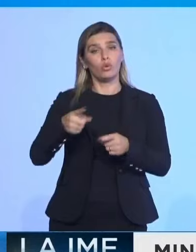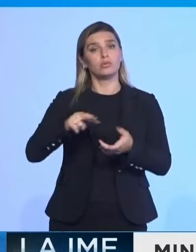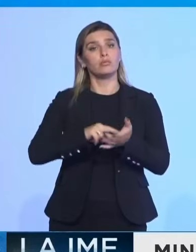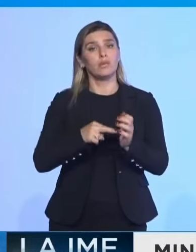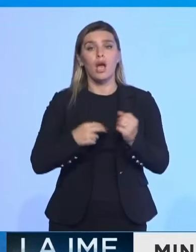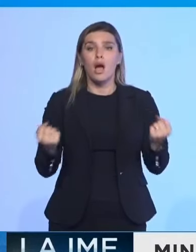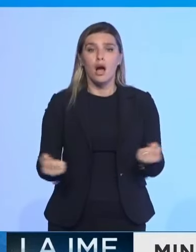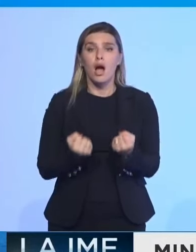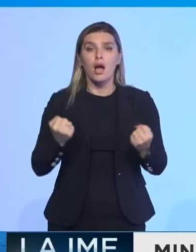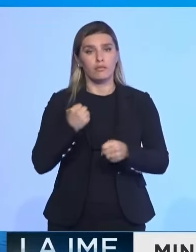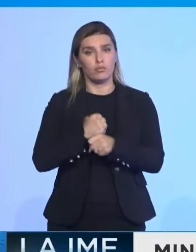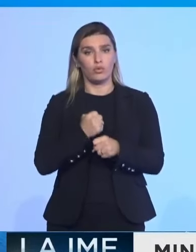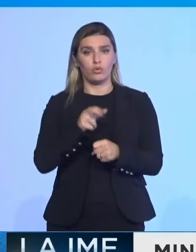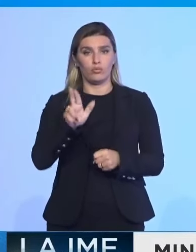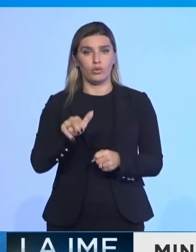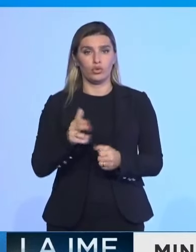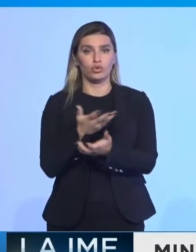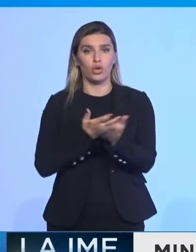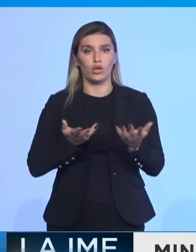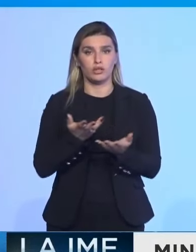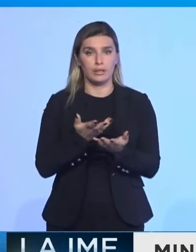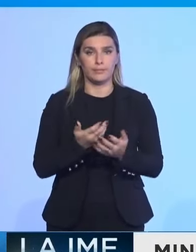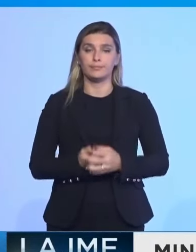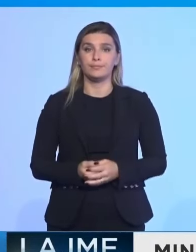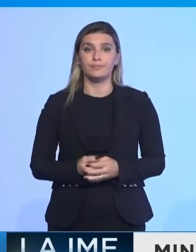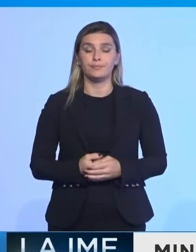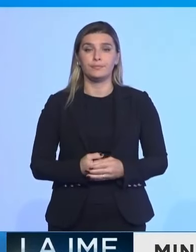kyçe në zhvillimin e shoqërisë.